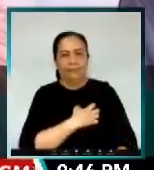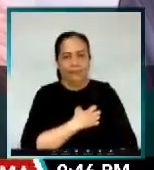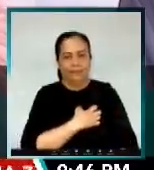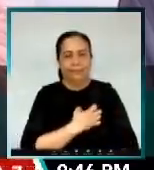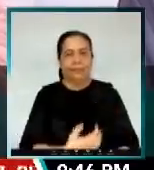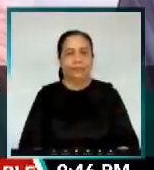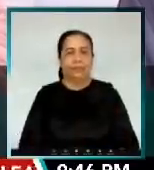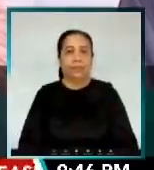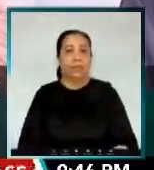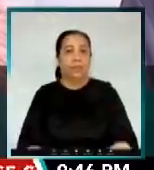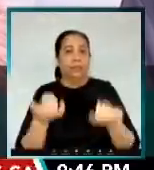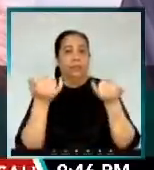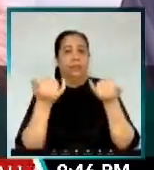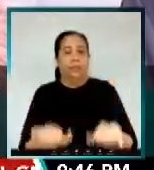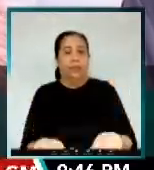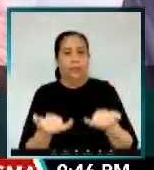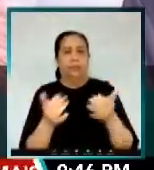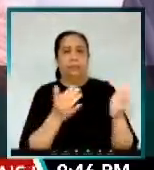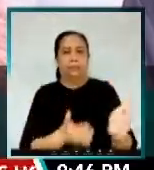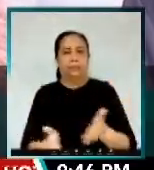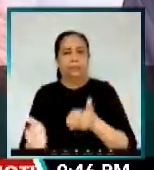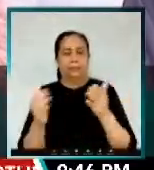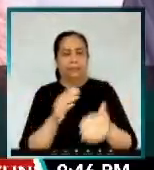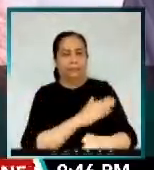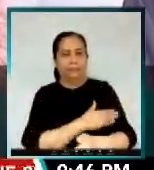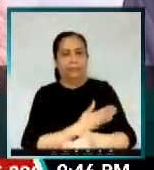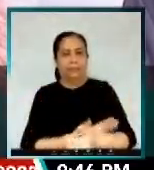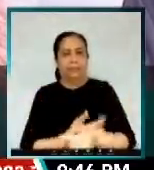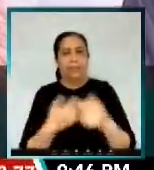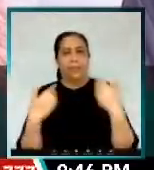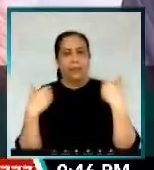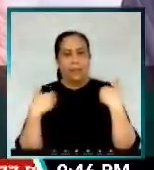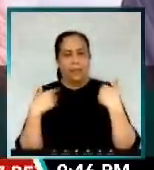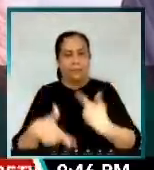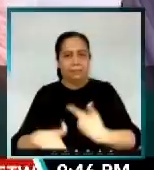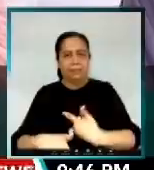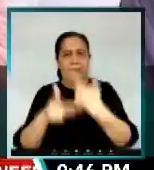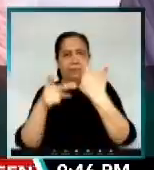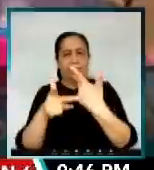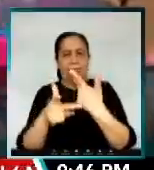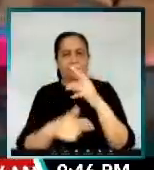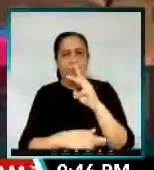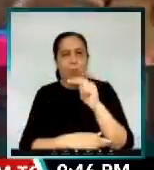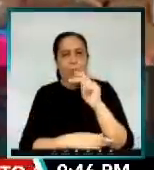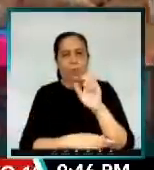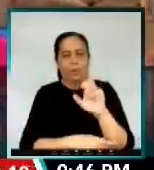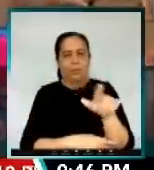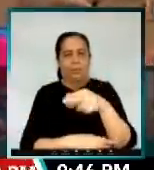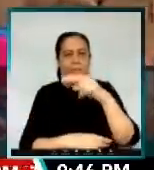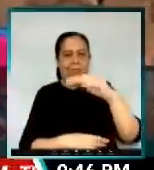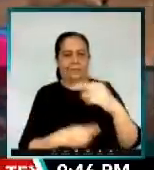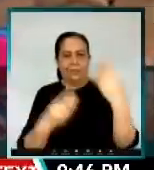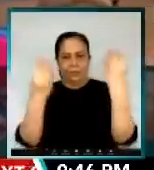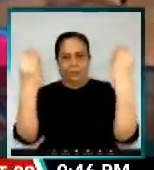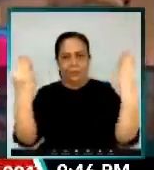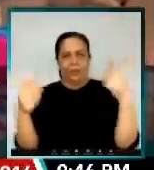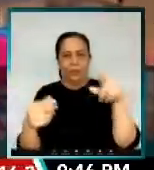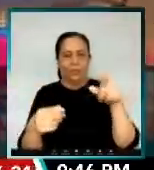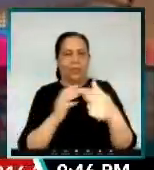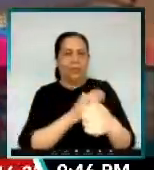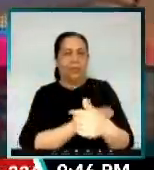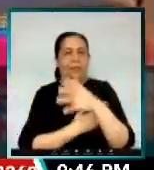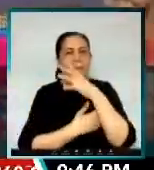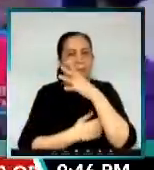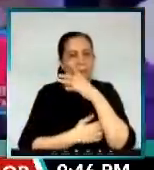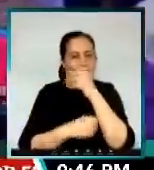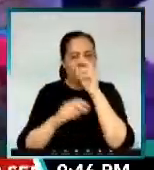ngayon, plano ng mga anak ni Claire na magkaroon ng virtual wake para sa kanilang ina. Hindi rin masyadong makakilo